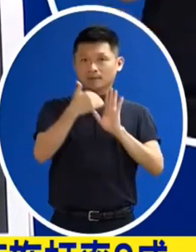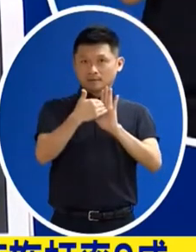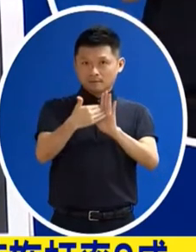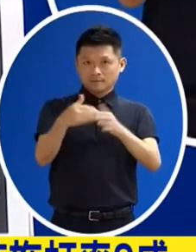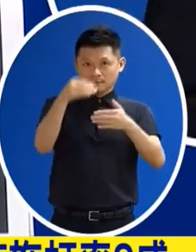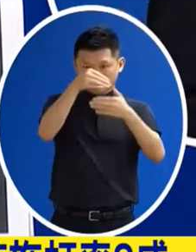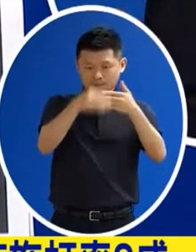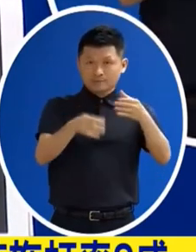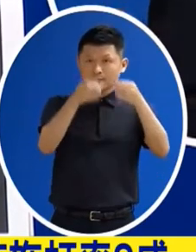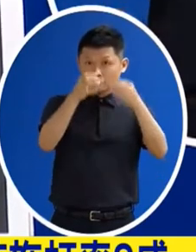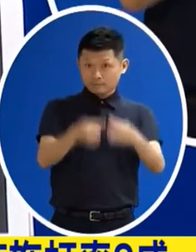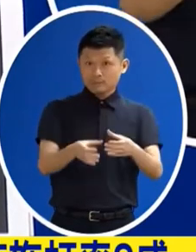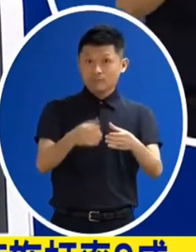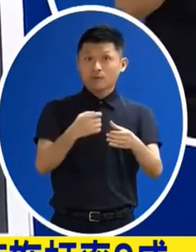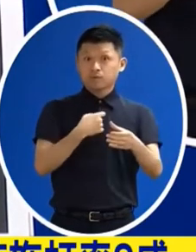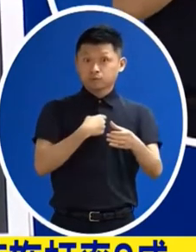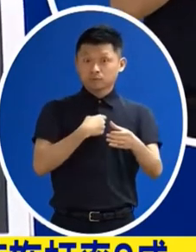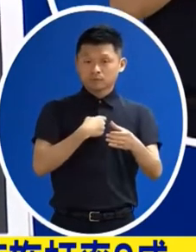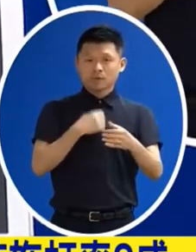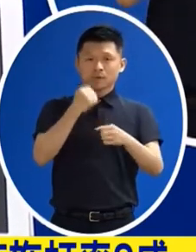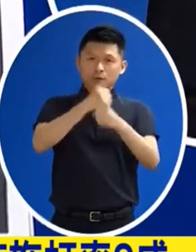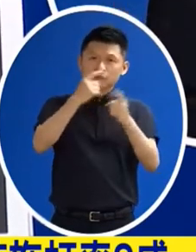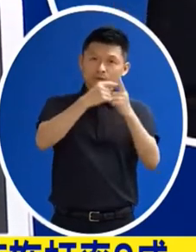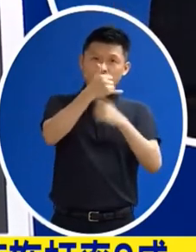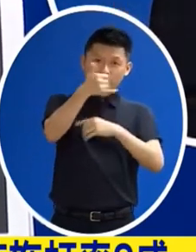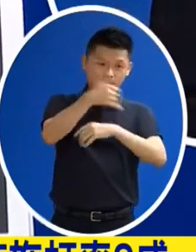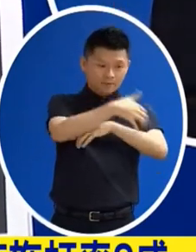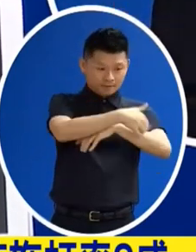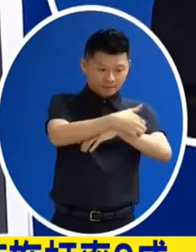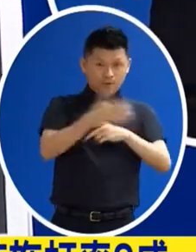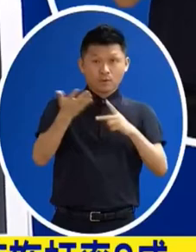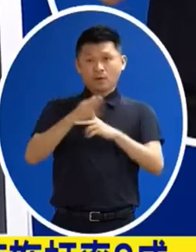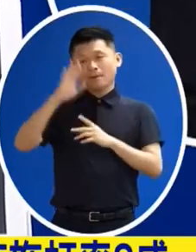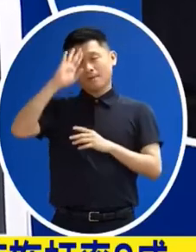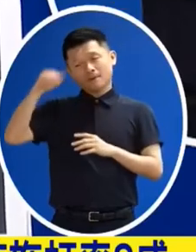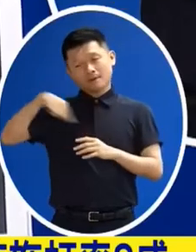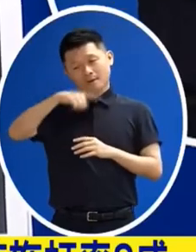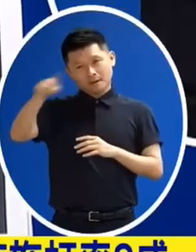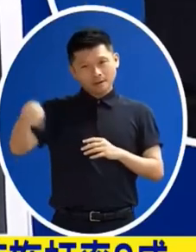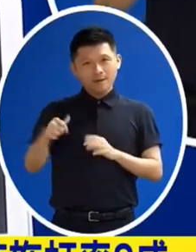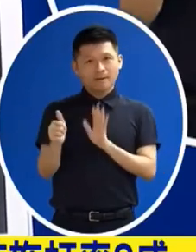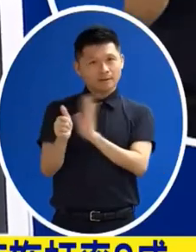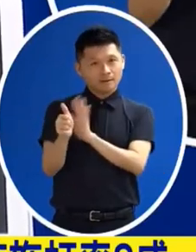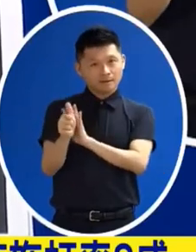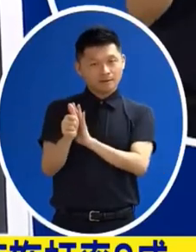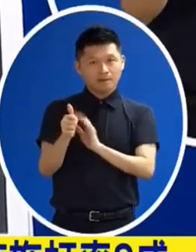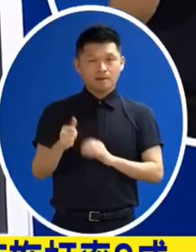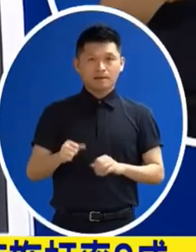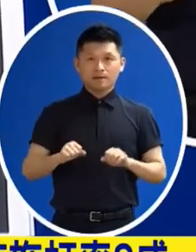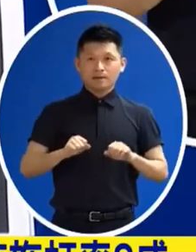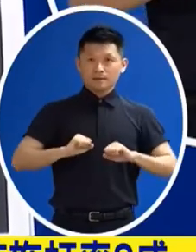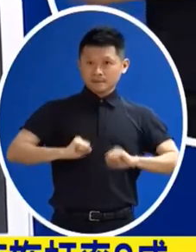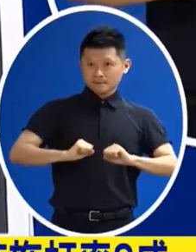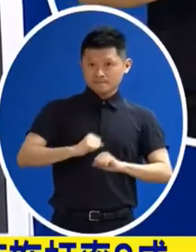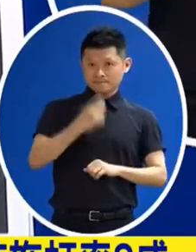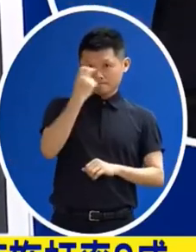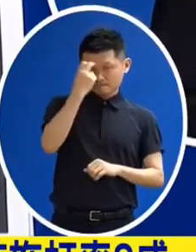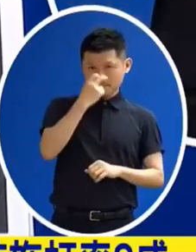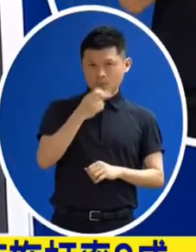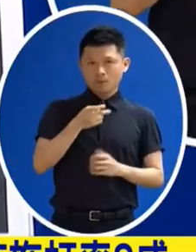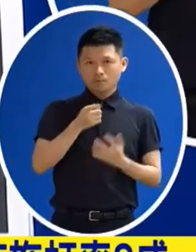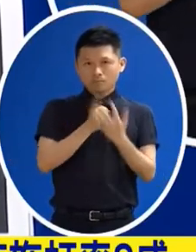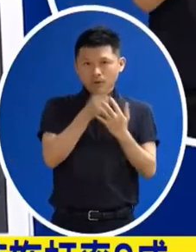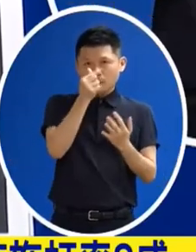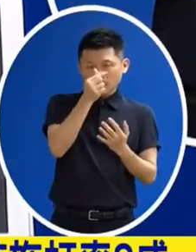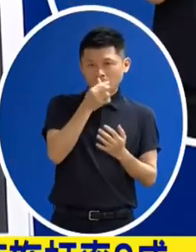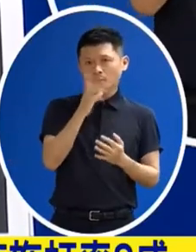机制的部分，当然不管今天是工作人员还是接受服务的人员，他的健康监测跟异常通报